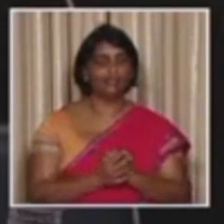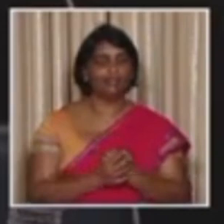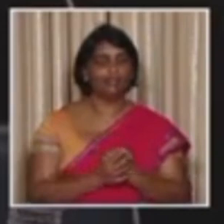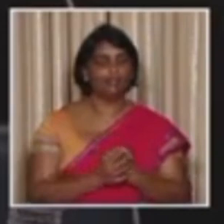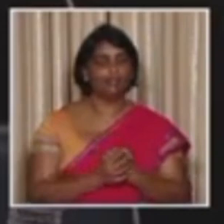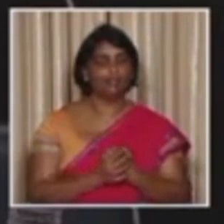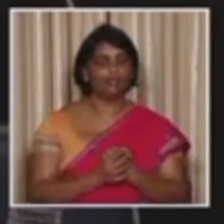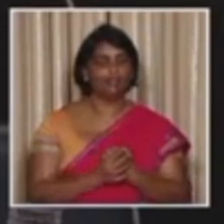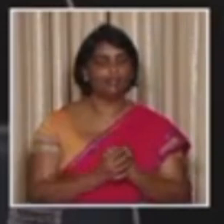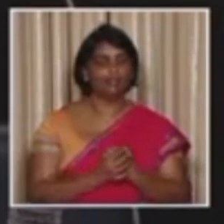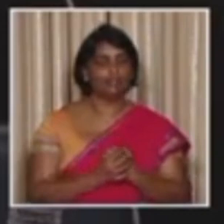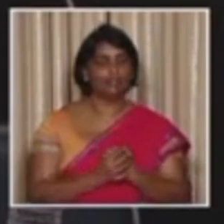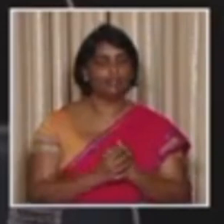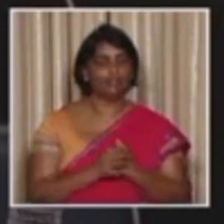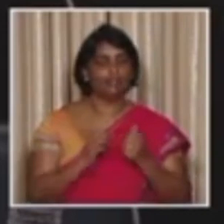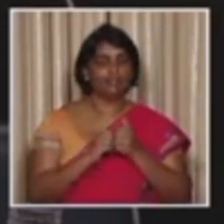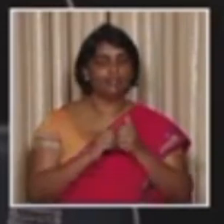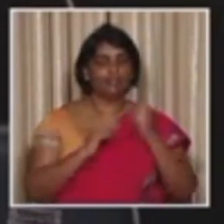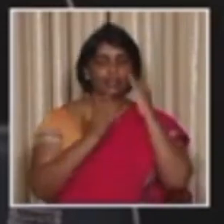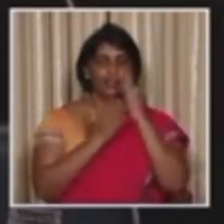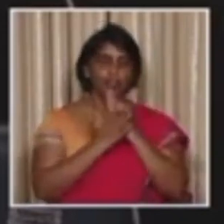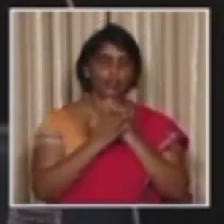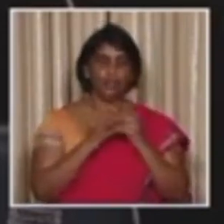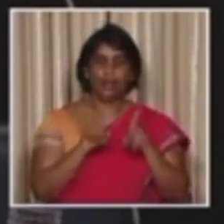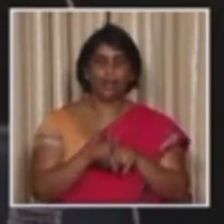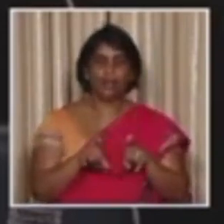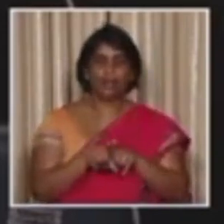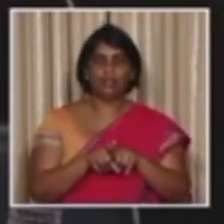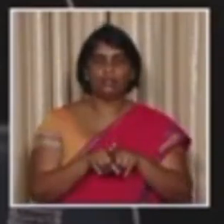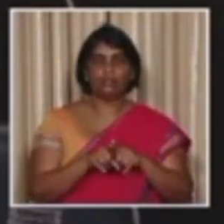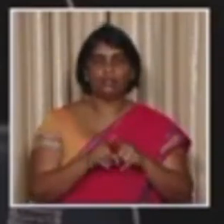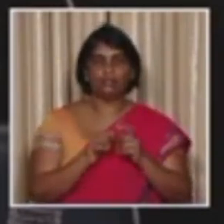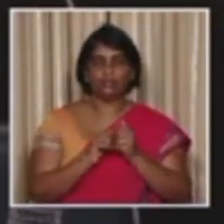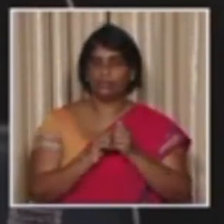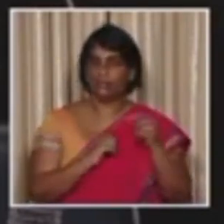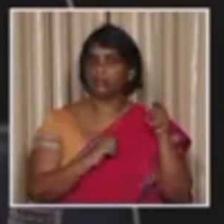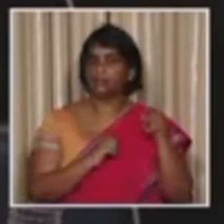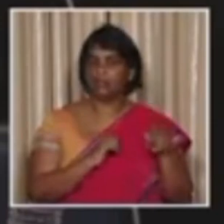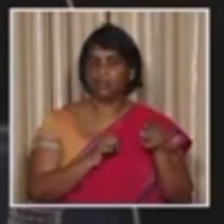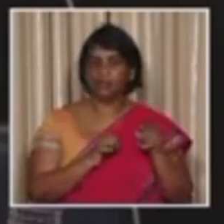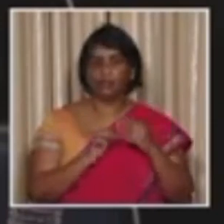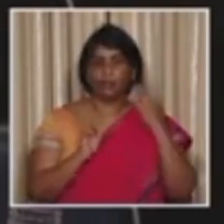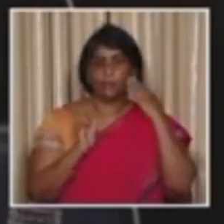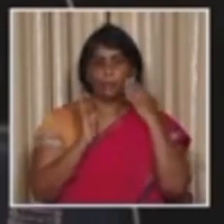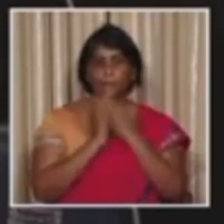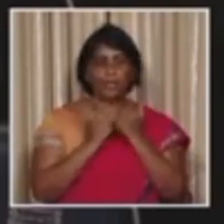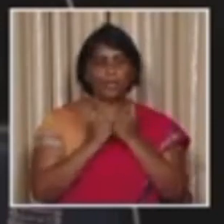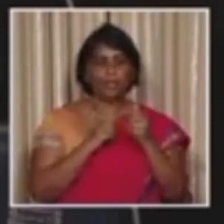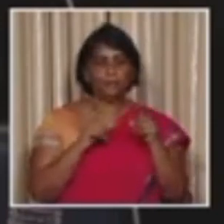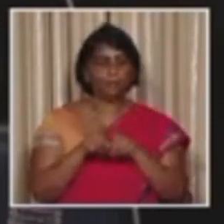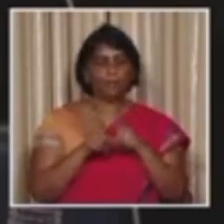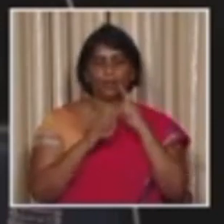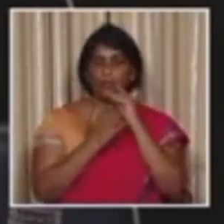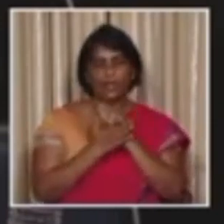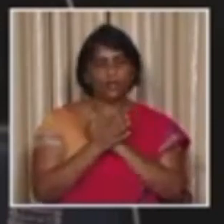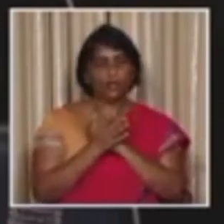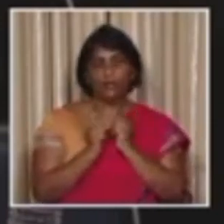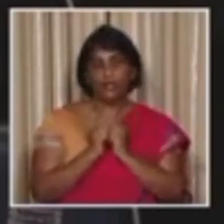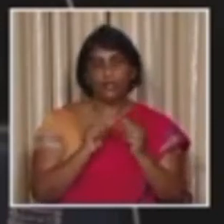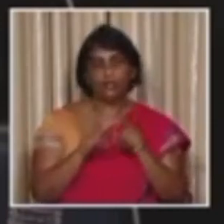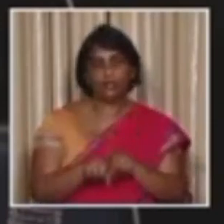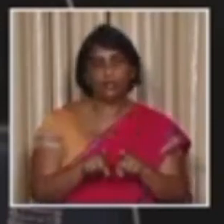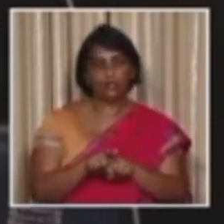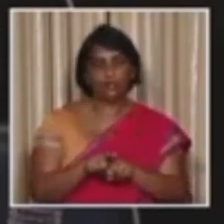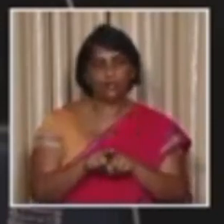அந்த முகத்தை இன்று கிழித்து பார்க்க வேண்டியிருக்கிறது. இன்று ஒரு யுத்தமாக இருக்கலாம், எதுவாக இருந்தாலும் மனிதாபிமான